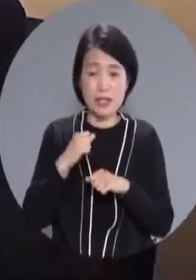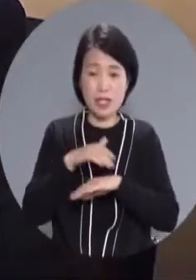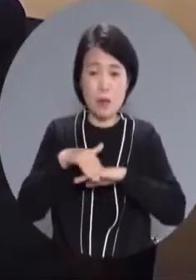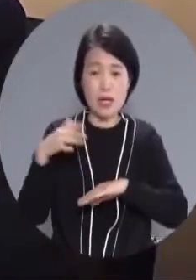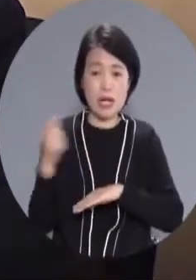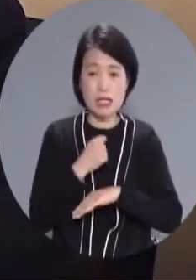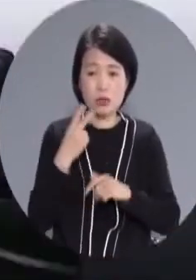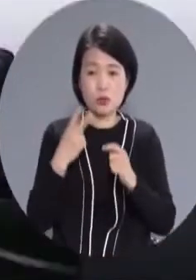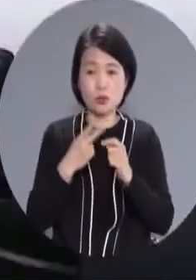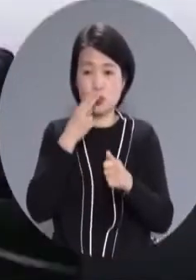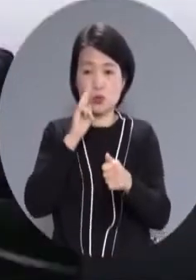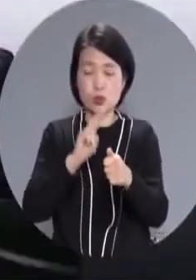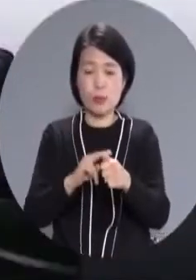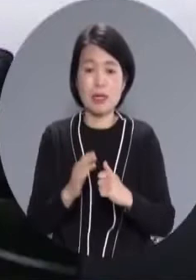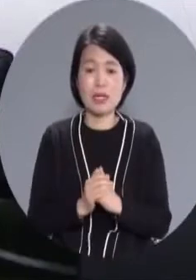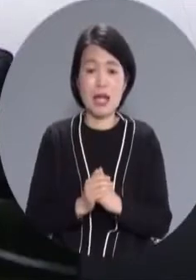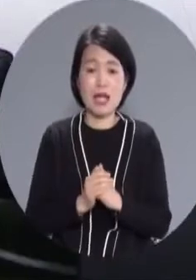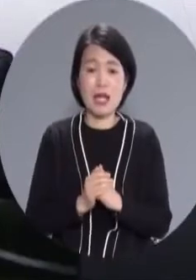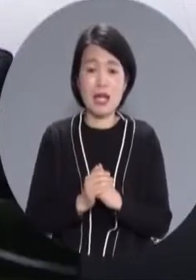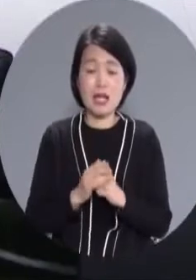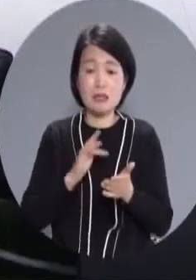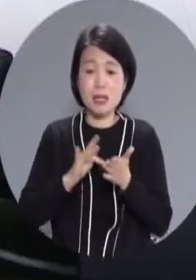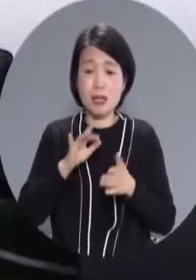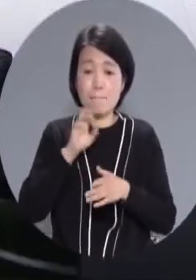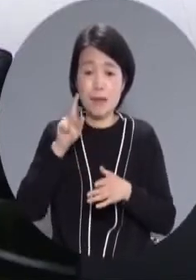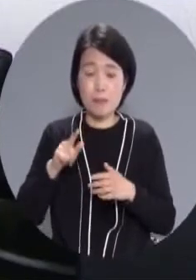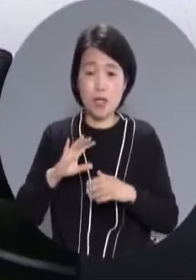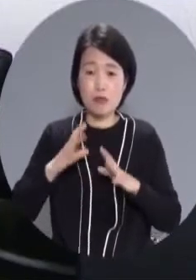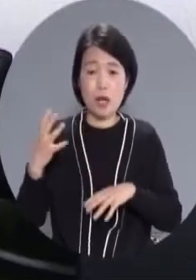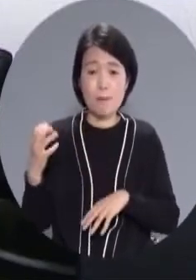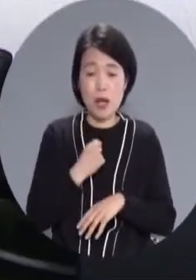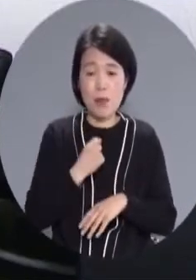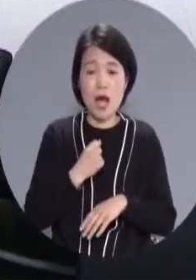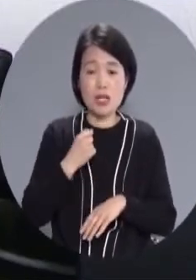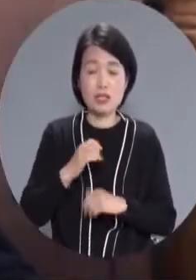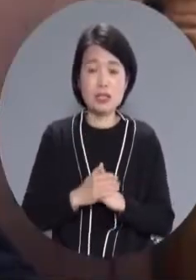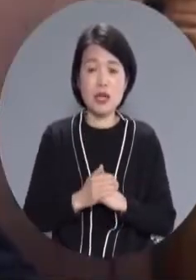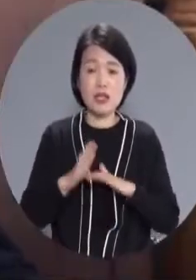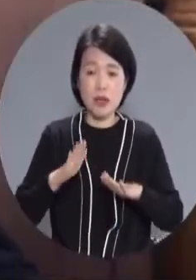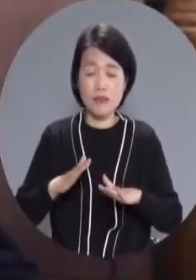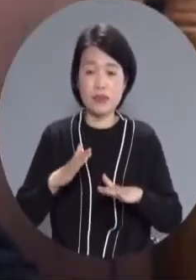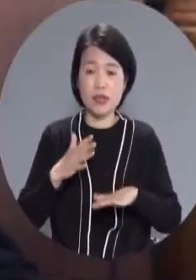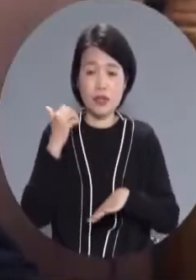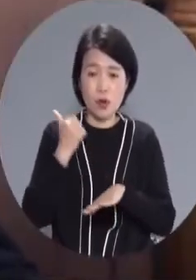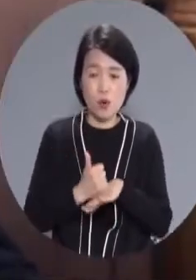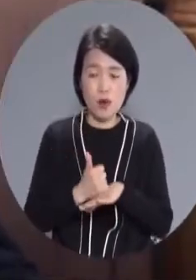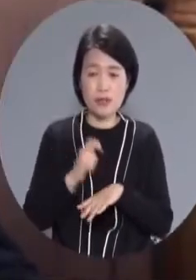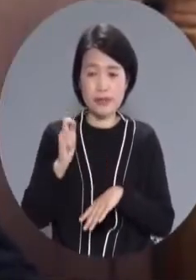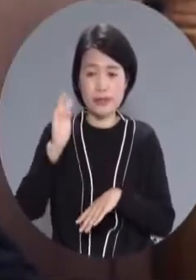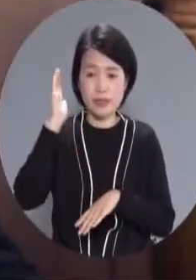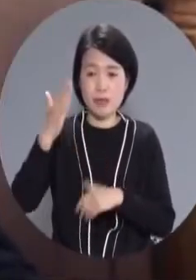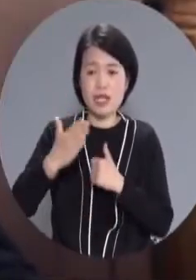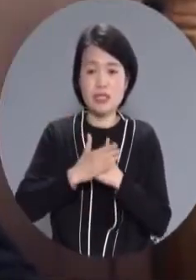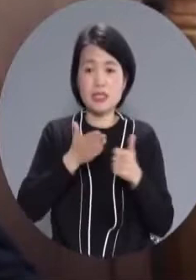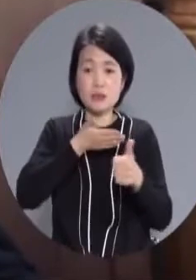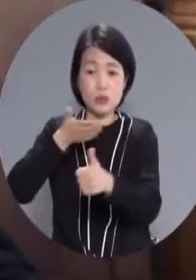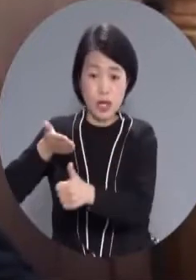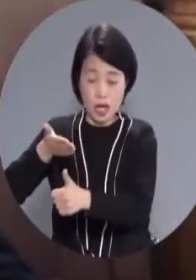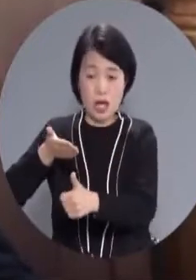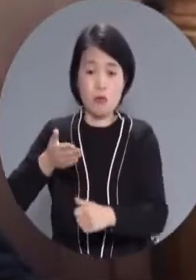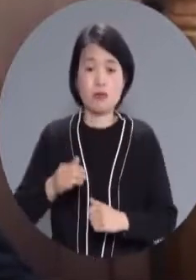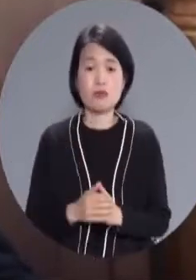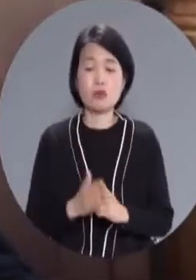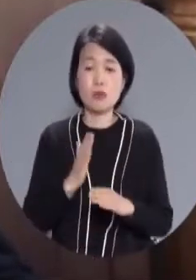도전합니다 스마트 팜 조성과 국비확보 실적 등 현지 개선은 성깔이 강조하며 지지를 호소하고 있는 손 군수는